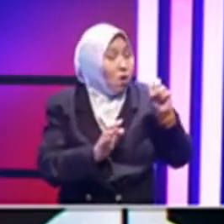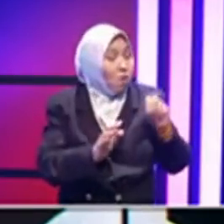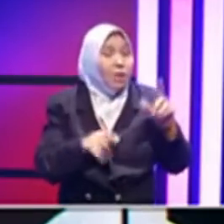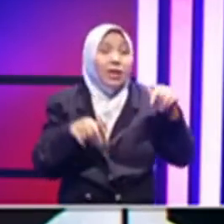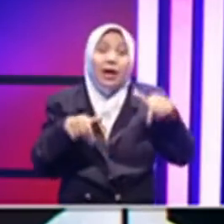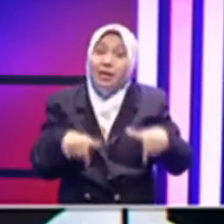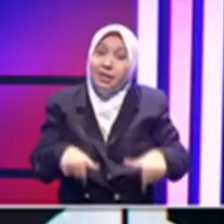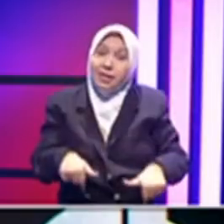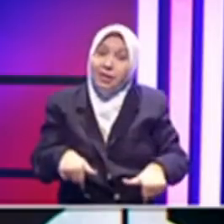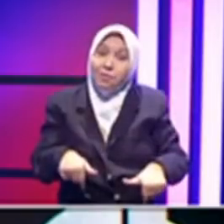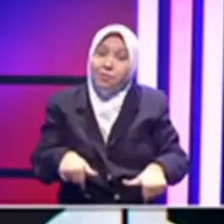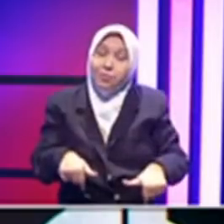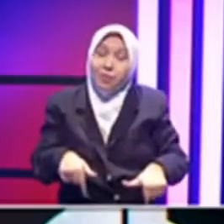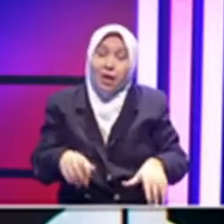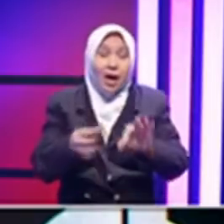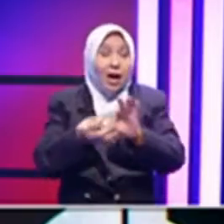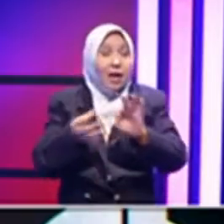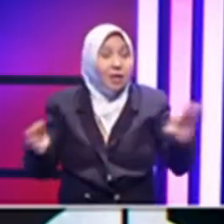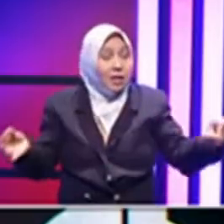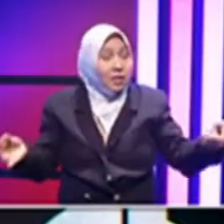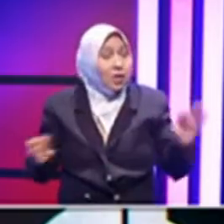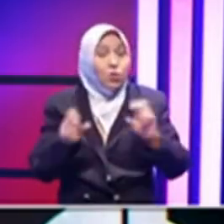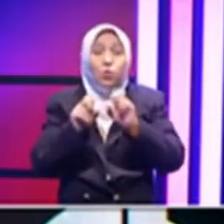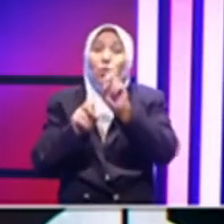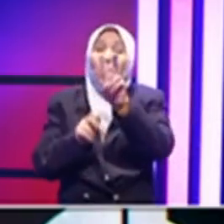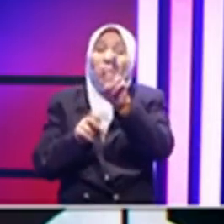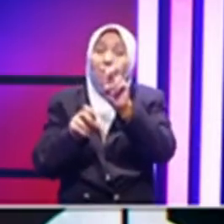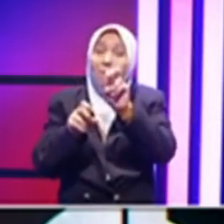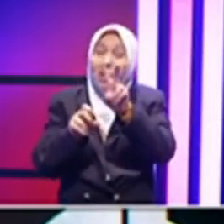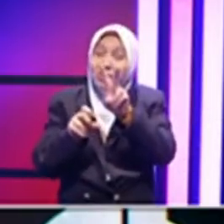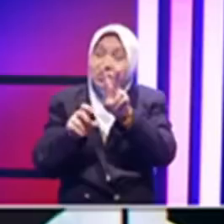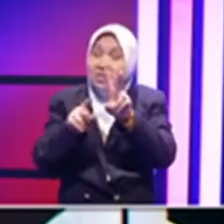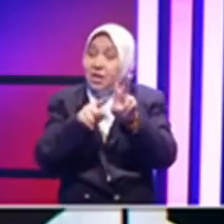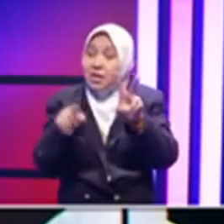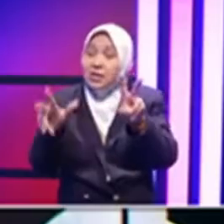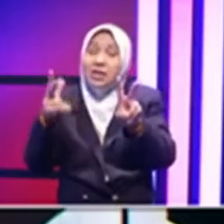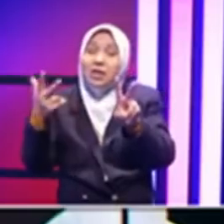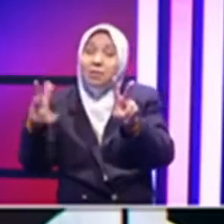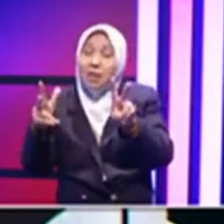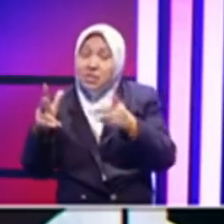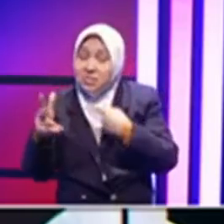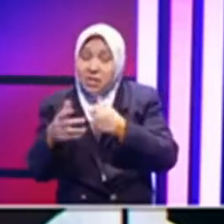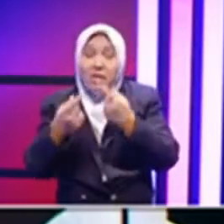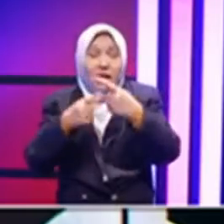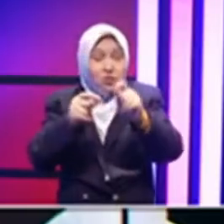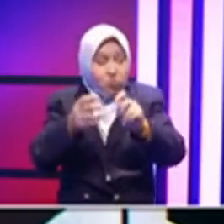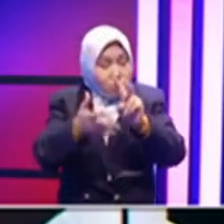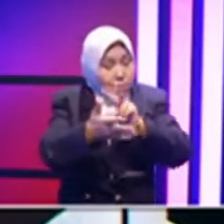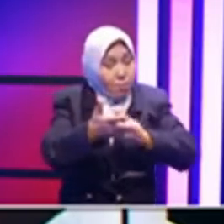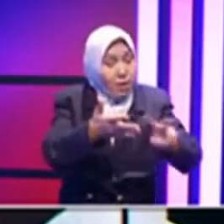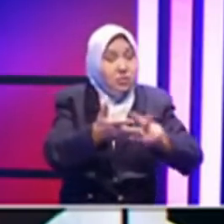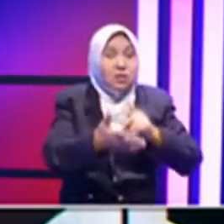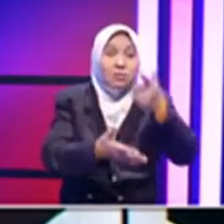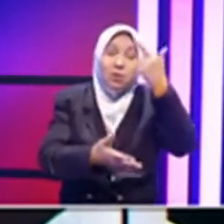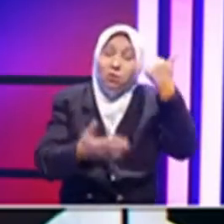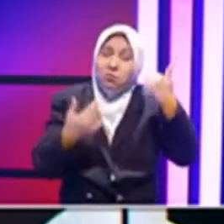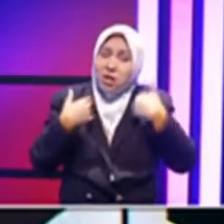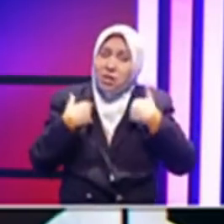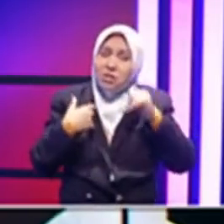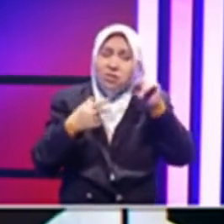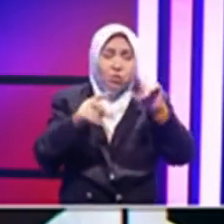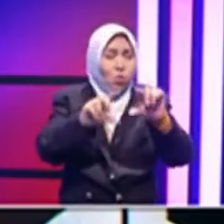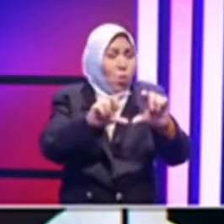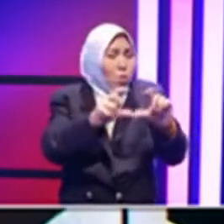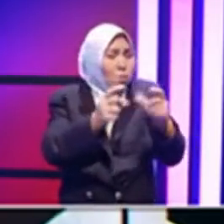pada hari ini. Pada ayat yang ke-12 hingga 13 kita nak cuba baca, kerana ada satu